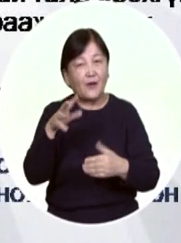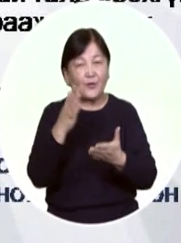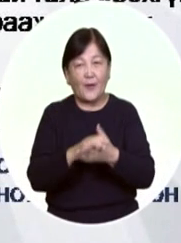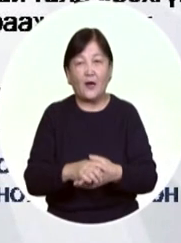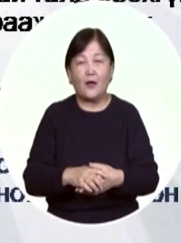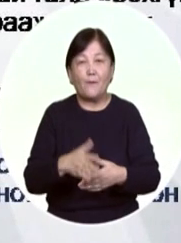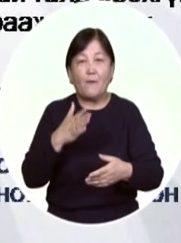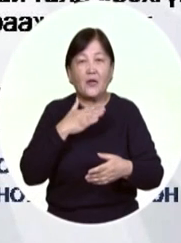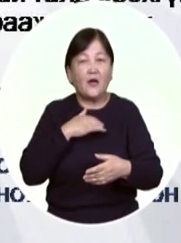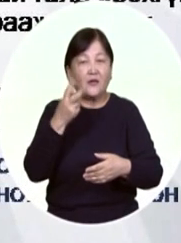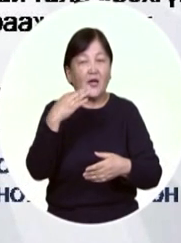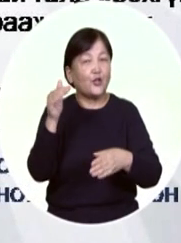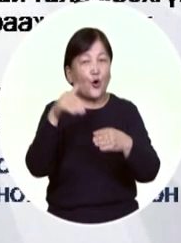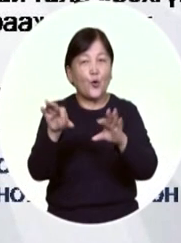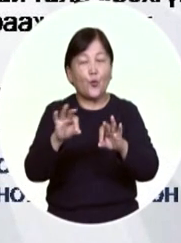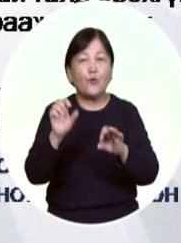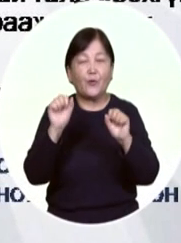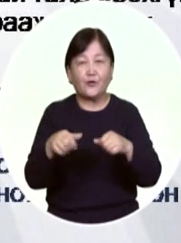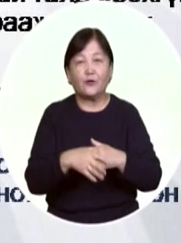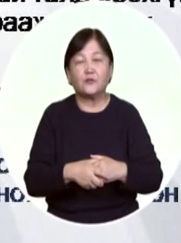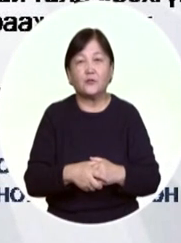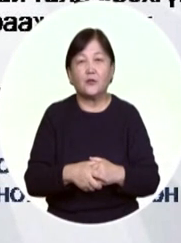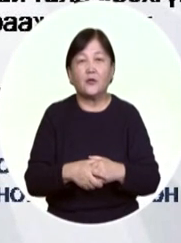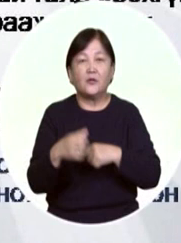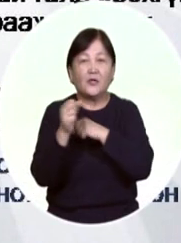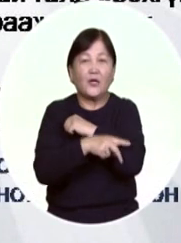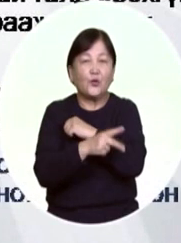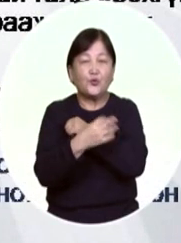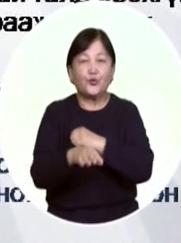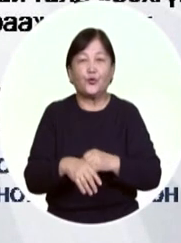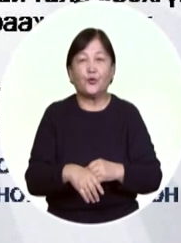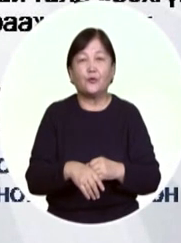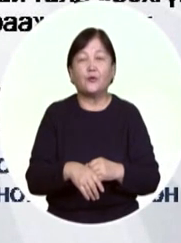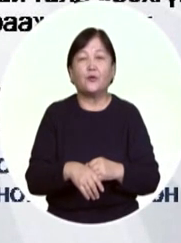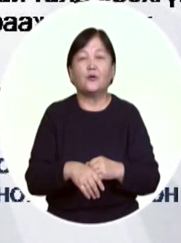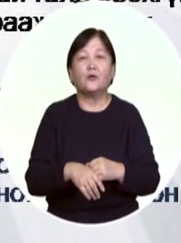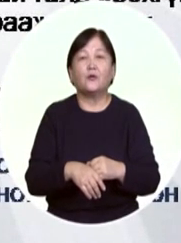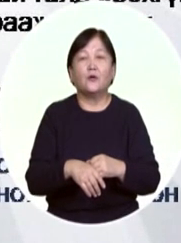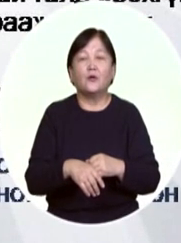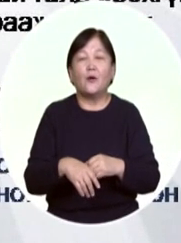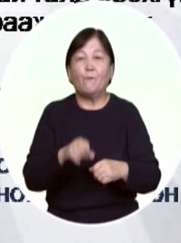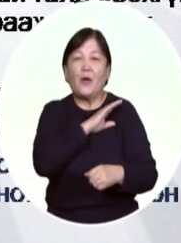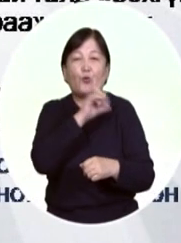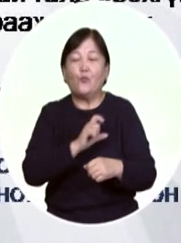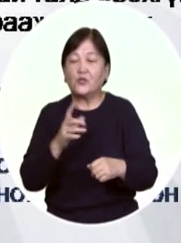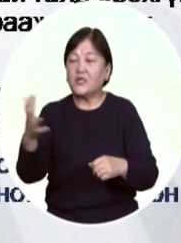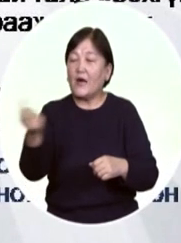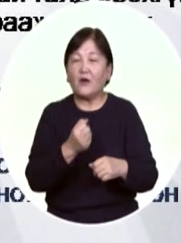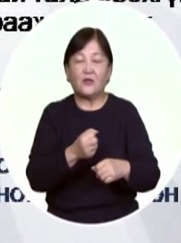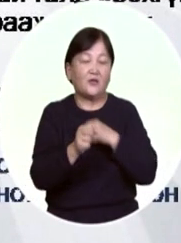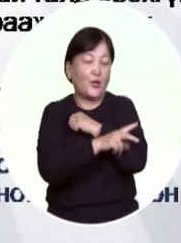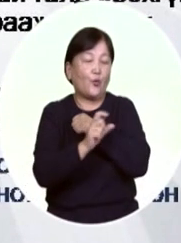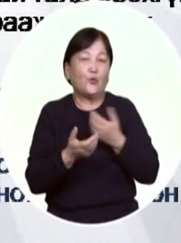Манай талд орохгүй болно гэсэн. Ядуучууд юу ч өгөхгүй бол гэж. Хөрөнгөний хураагаад ядуучууд өгсөн маань тэр